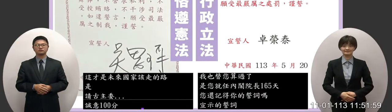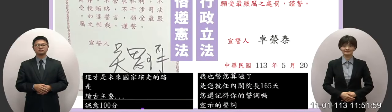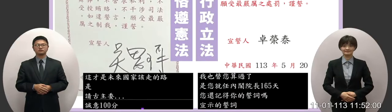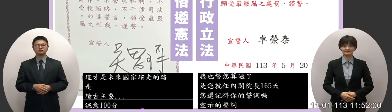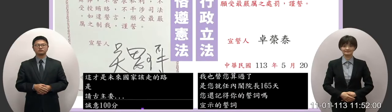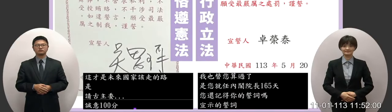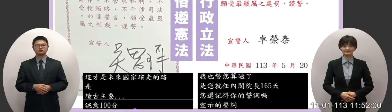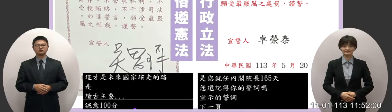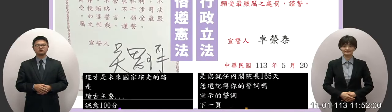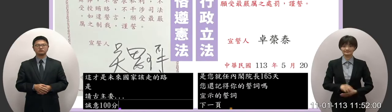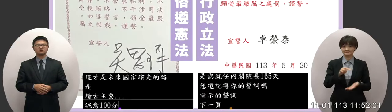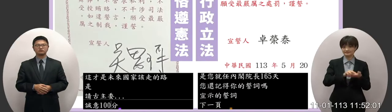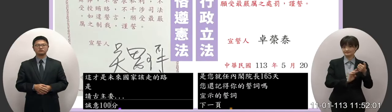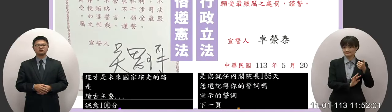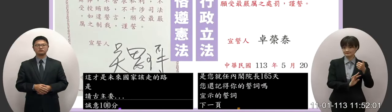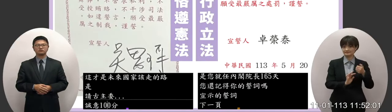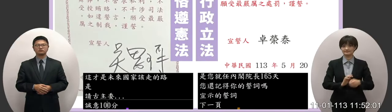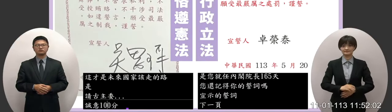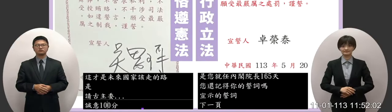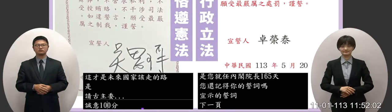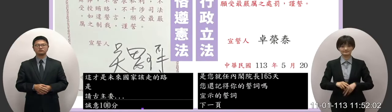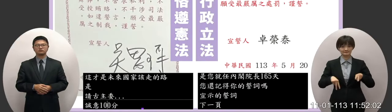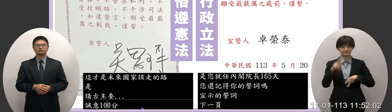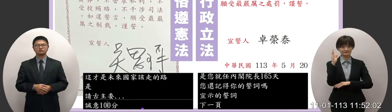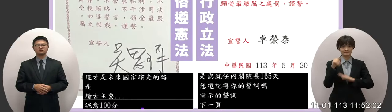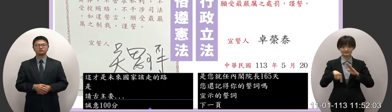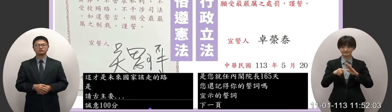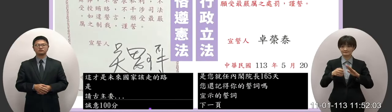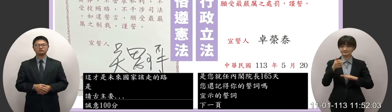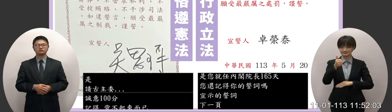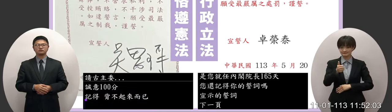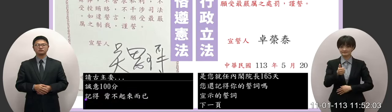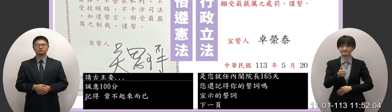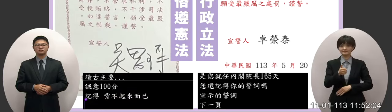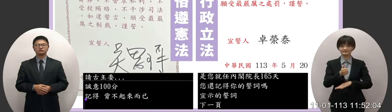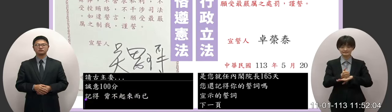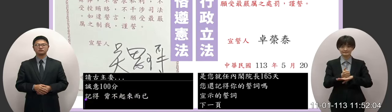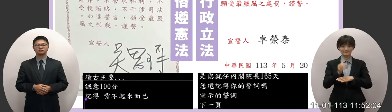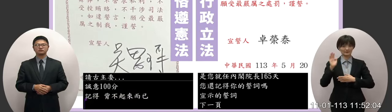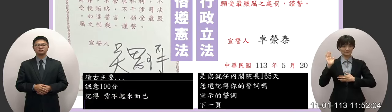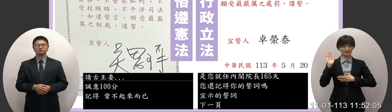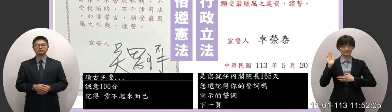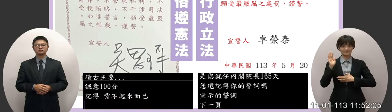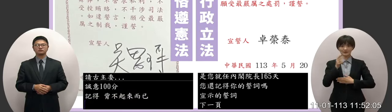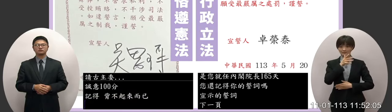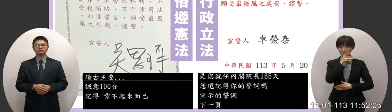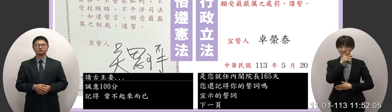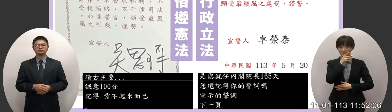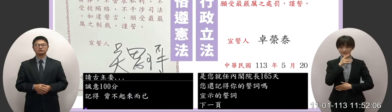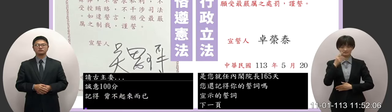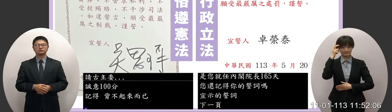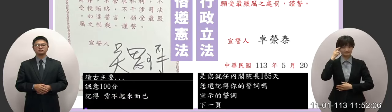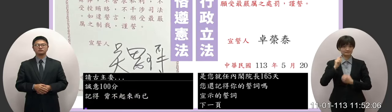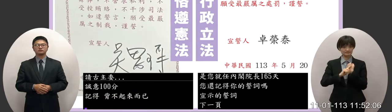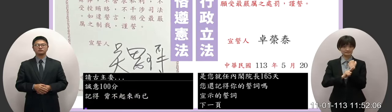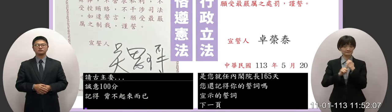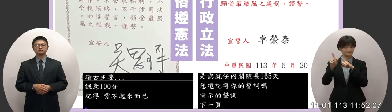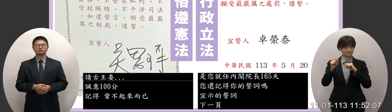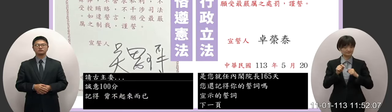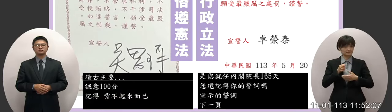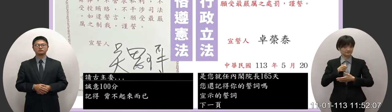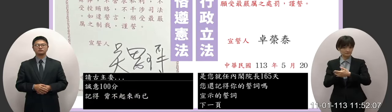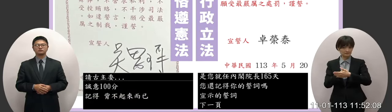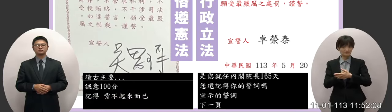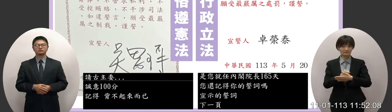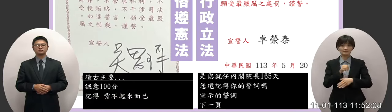的，不管是立委或是行政院长，于事已至诚恪遵宪法，于